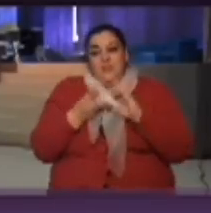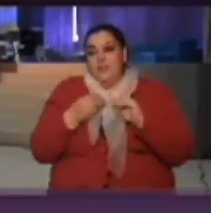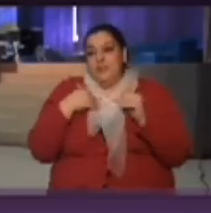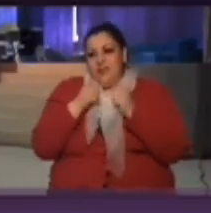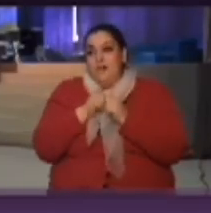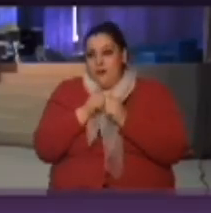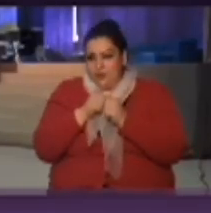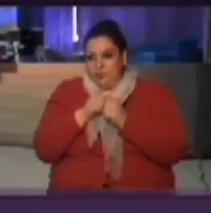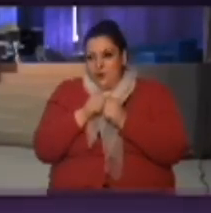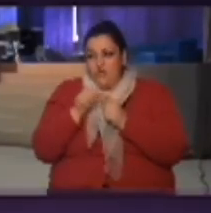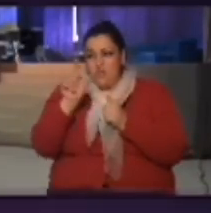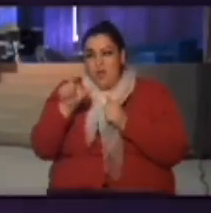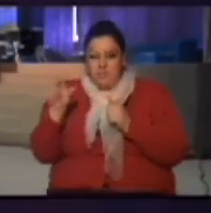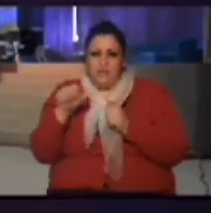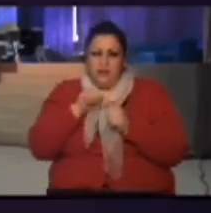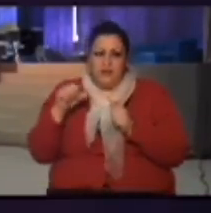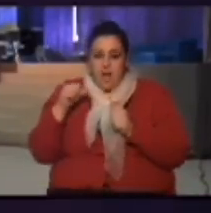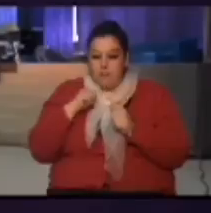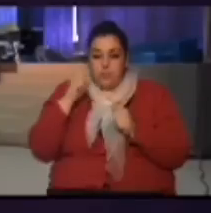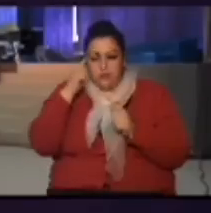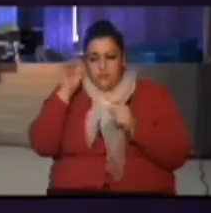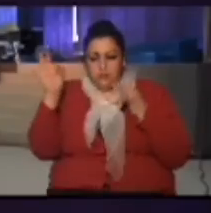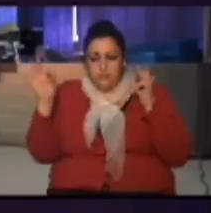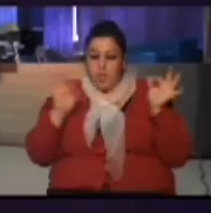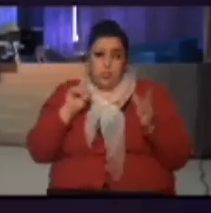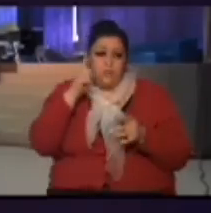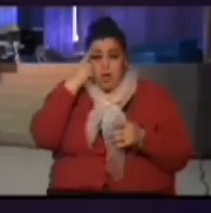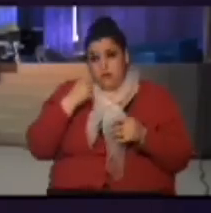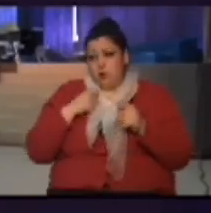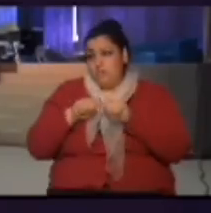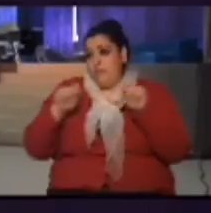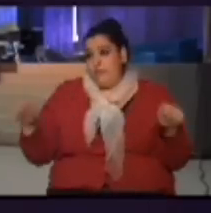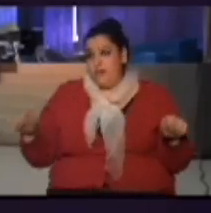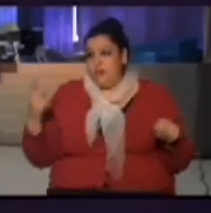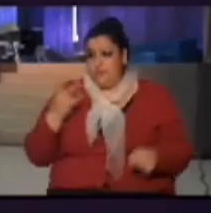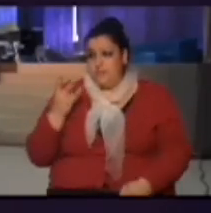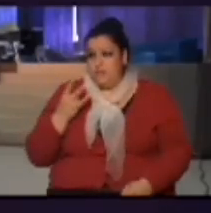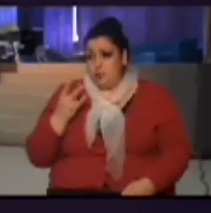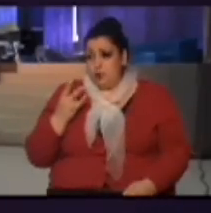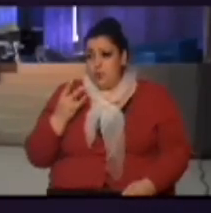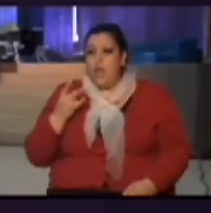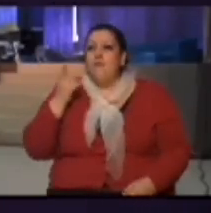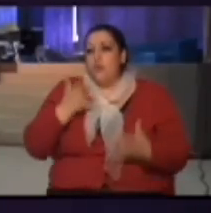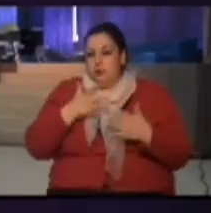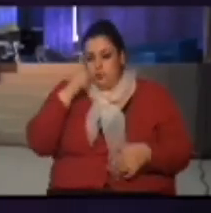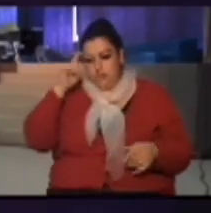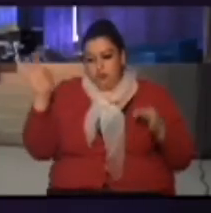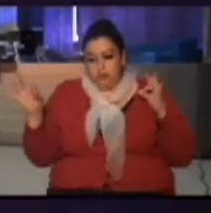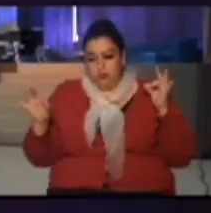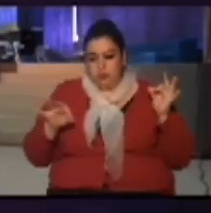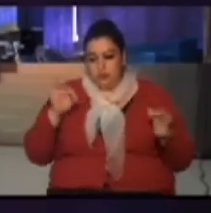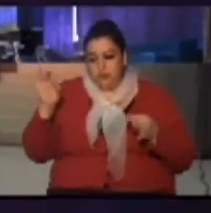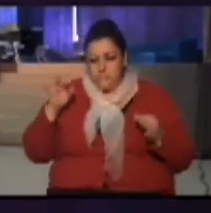աղոթում եմ, որ ոչ թե մարդիկ միայն տրամաբանեն, այլ հայտնությունն առնեն, որովհետև տրամաբանությունները երբեմն